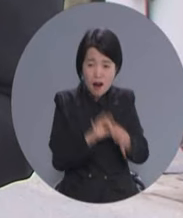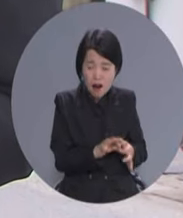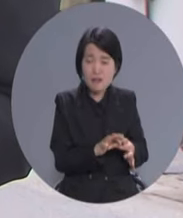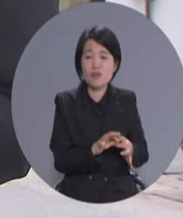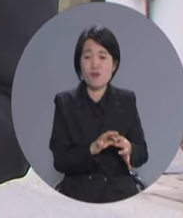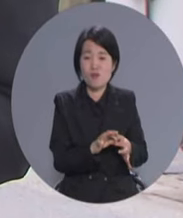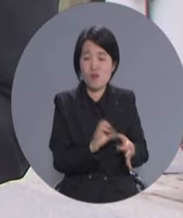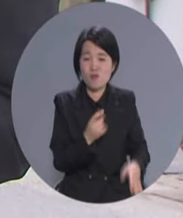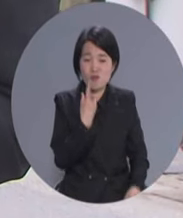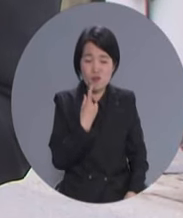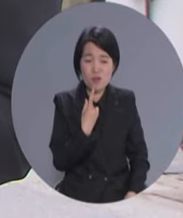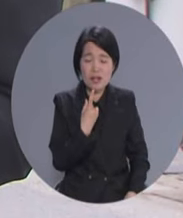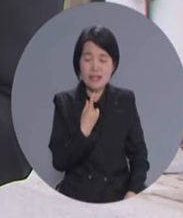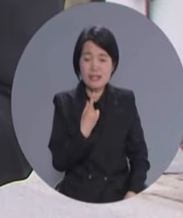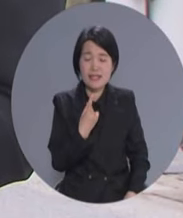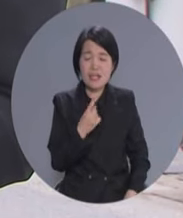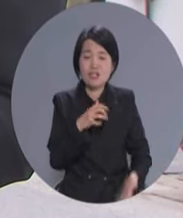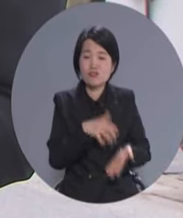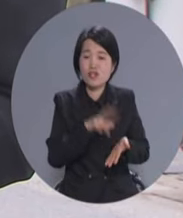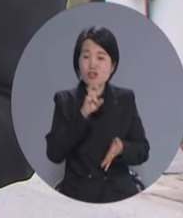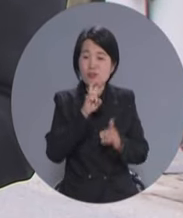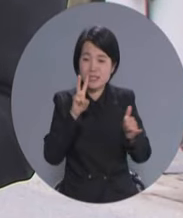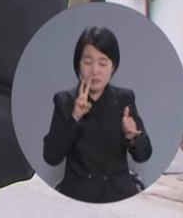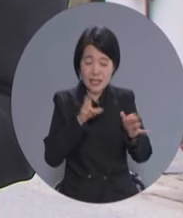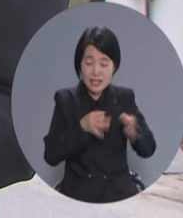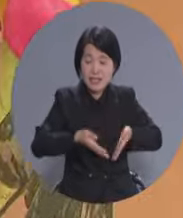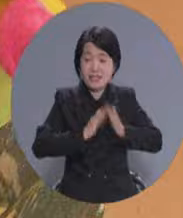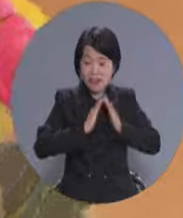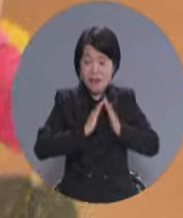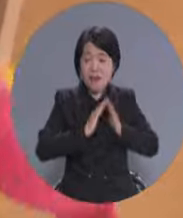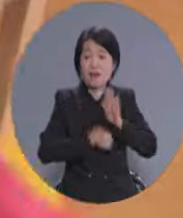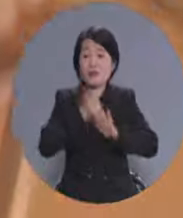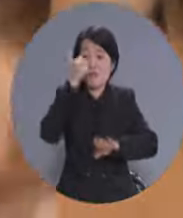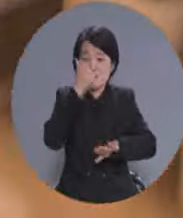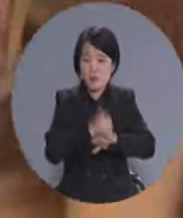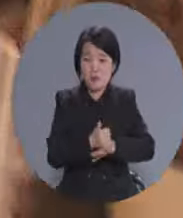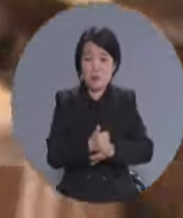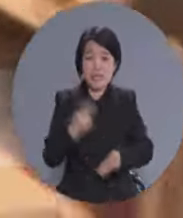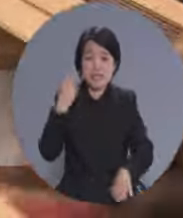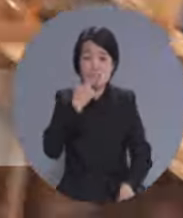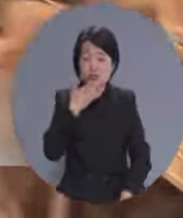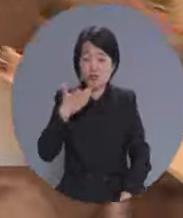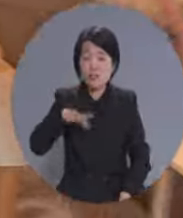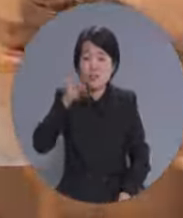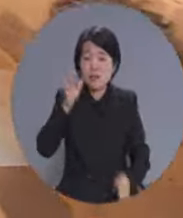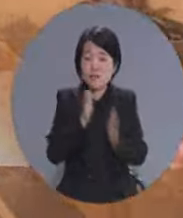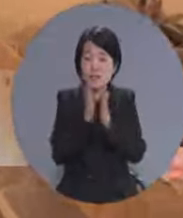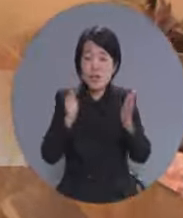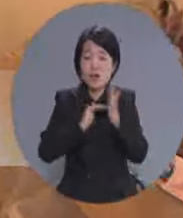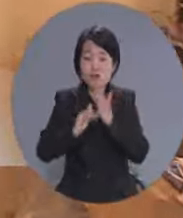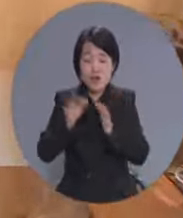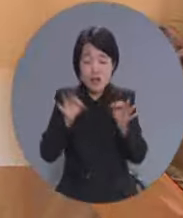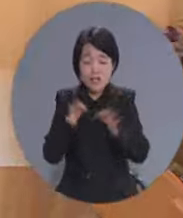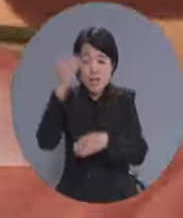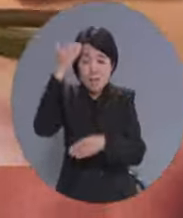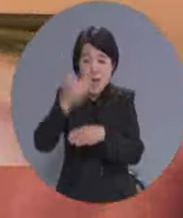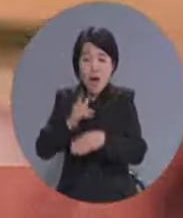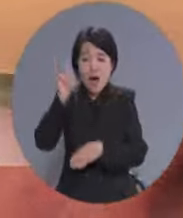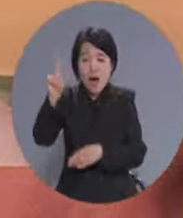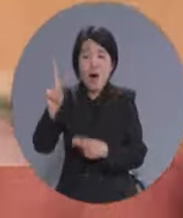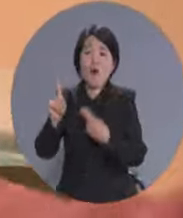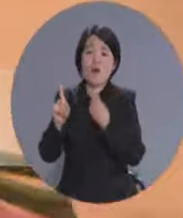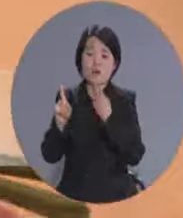과을 두 명이 자리의 꿈을 이뤘습니다 2019년 처음 시작한 이후 폐업한 곳은 단 한